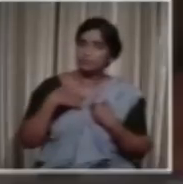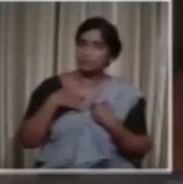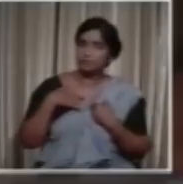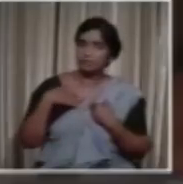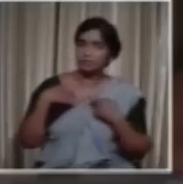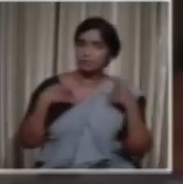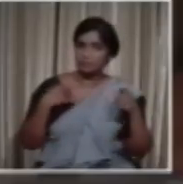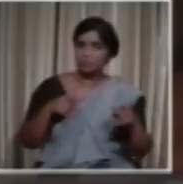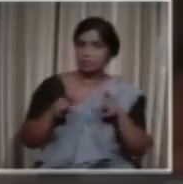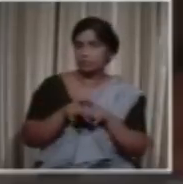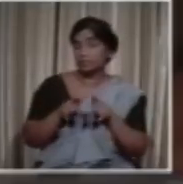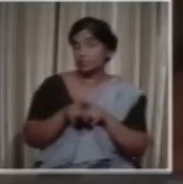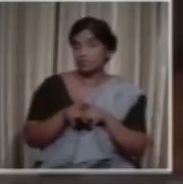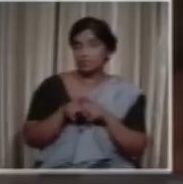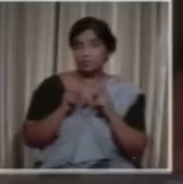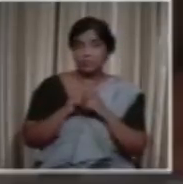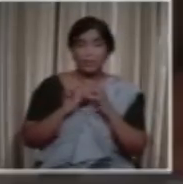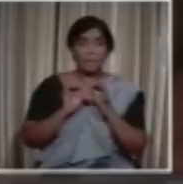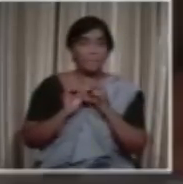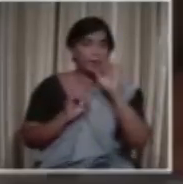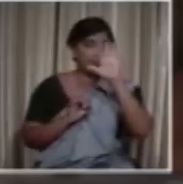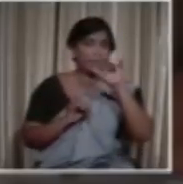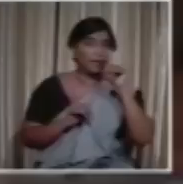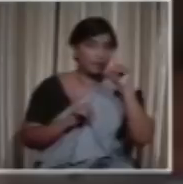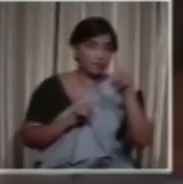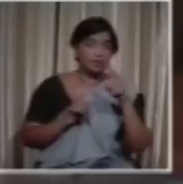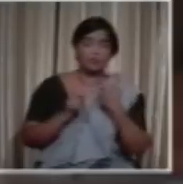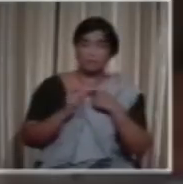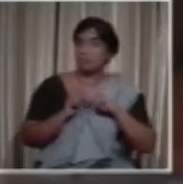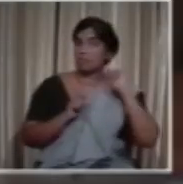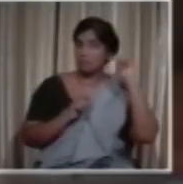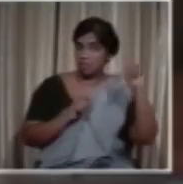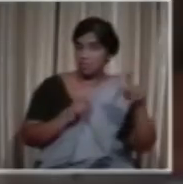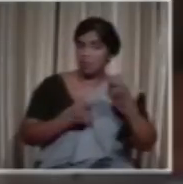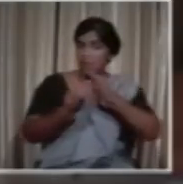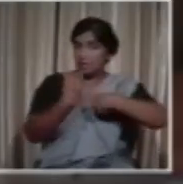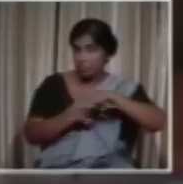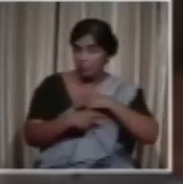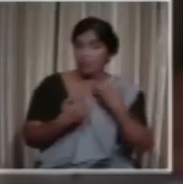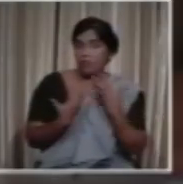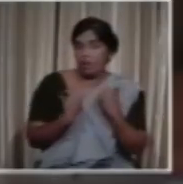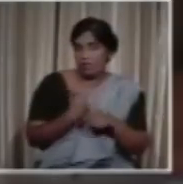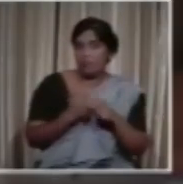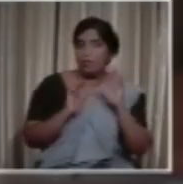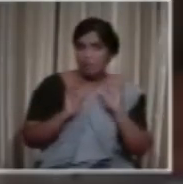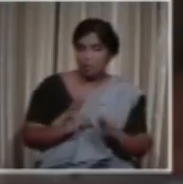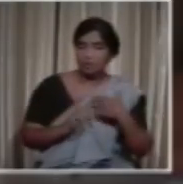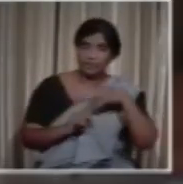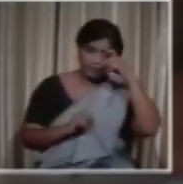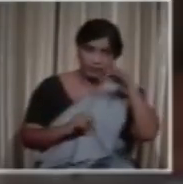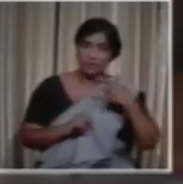debt restructuring kiyena billion 52ak apita gewanna thiyena Eka pratibhiva gata karaganna thona mandakka